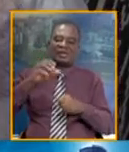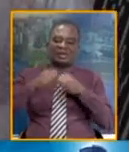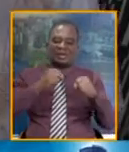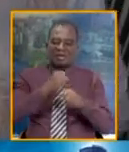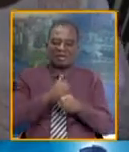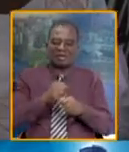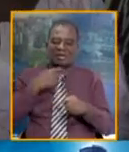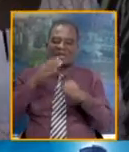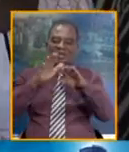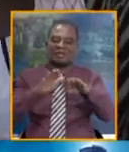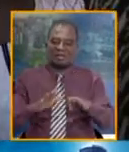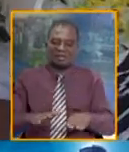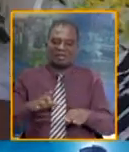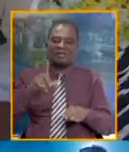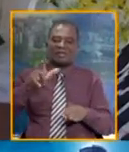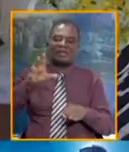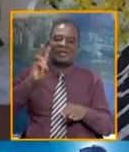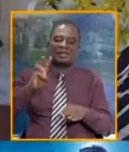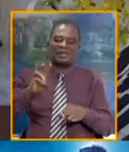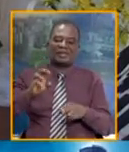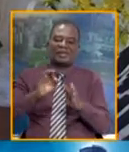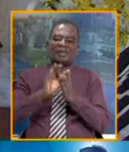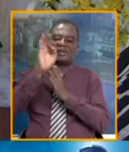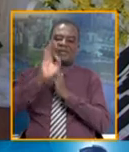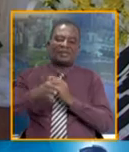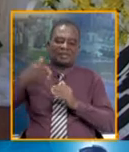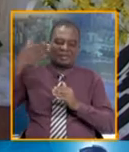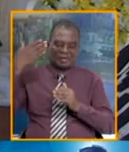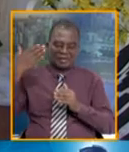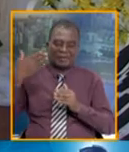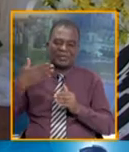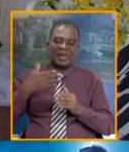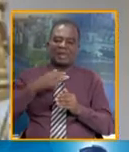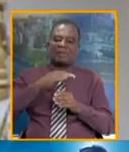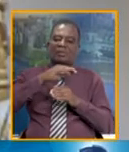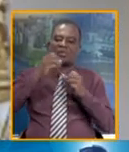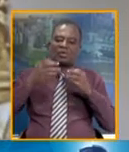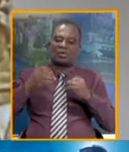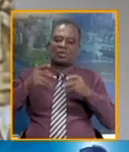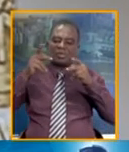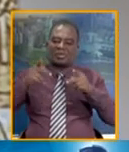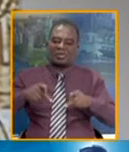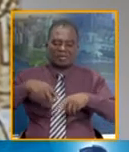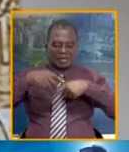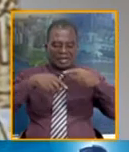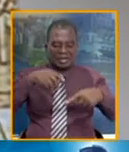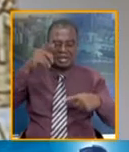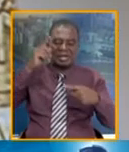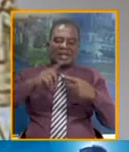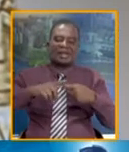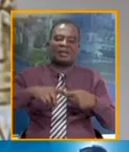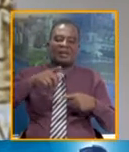26 février dernier. Plusieurs délégations venues d'Abidjan et de toutes les contrées du pays ont exprimé